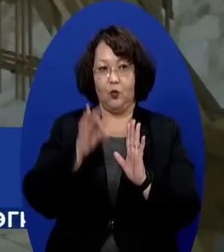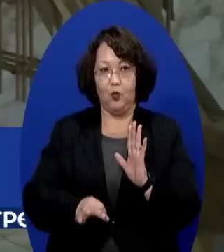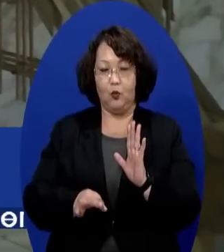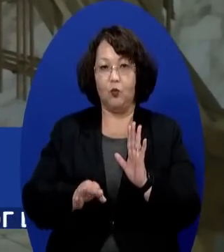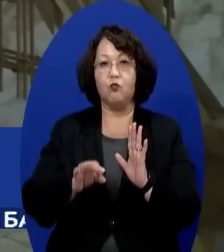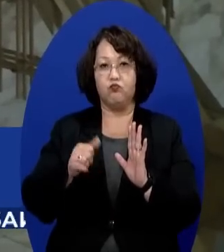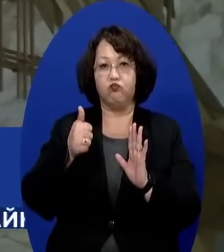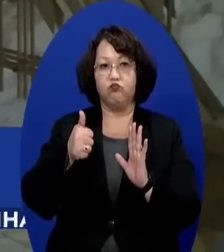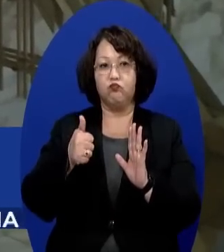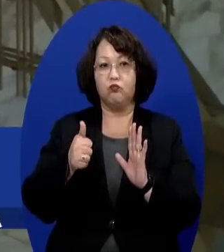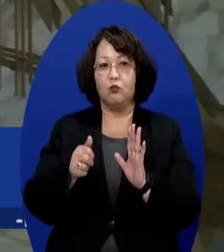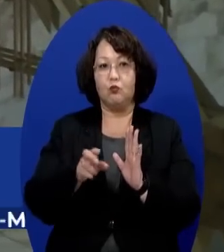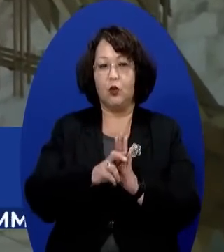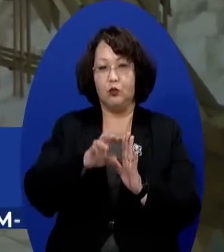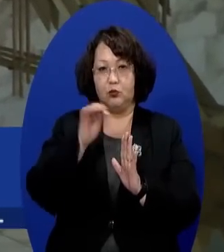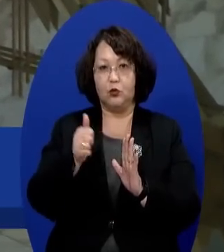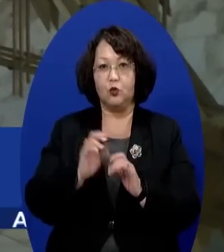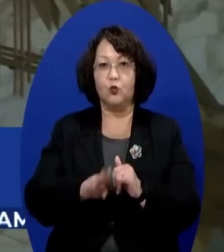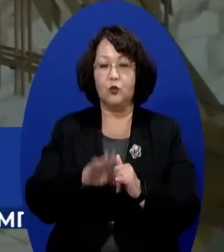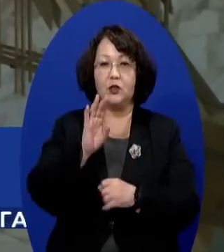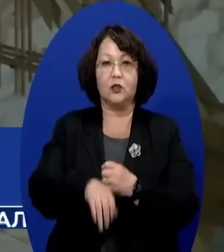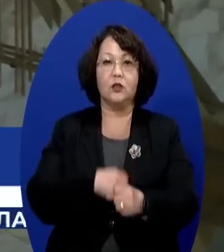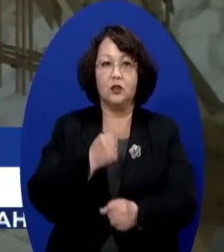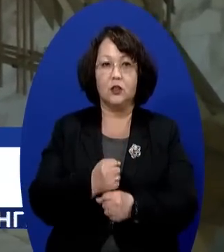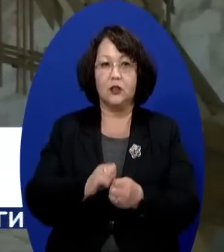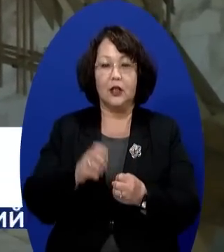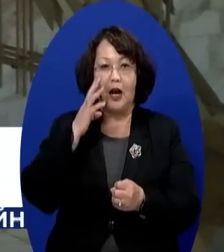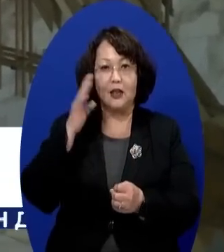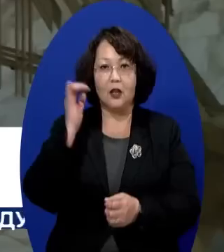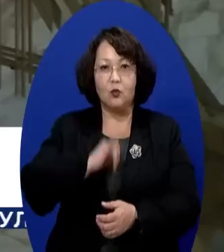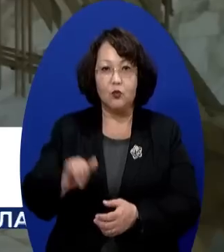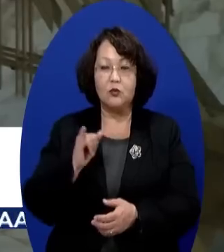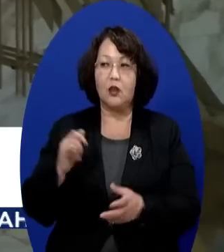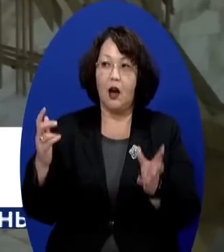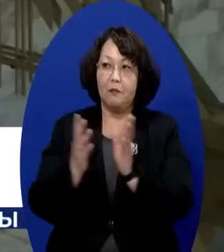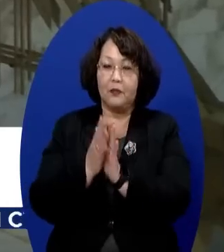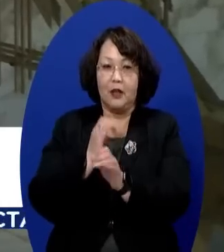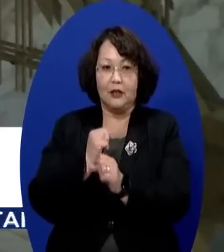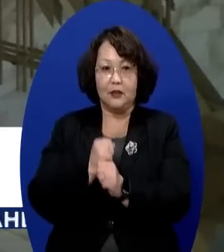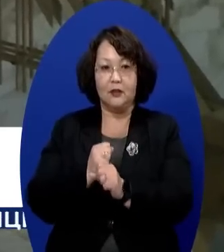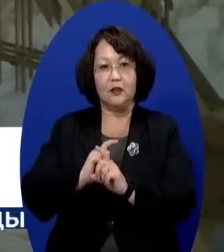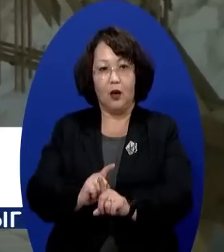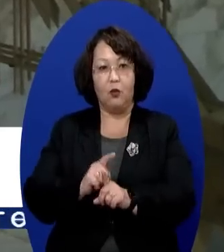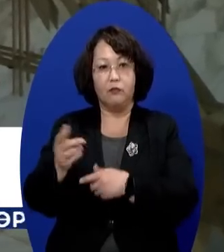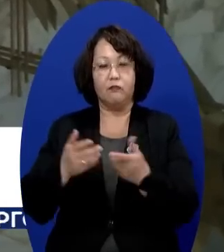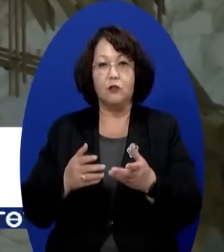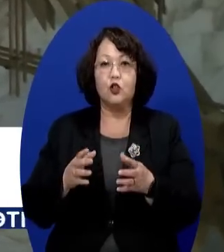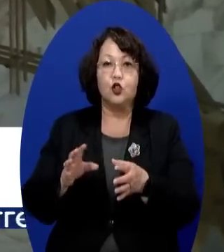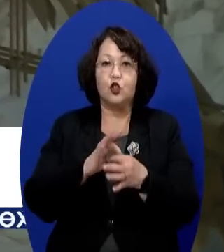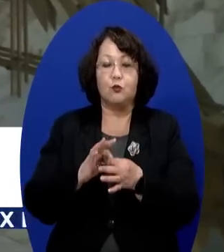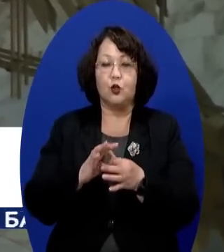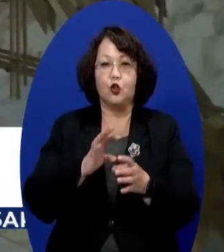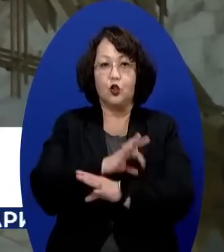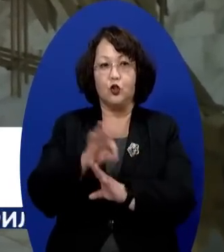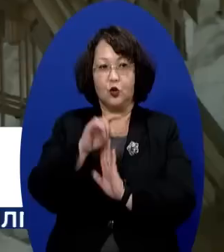хөсгөрсөн байгаа. Энэ бол сүүлийн жилүүд хэрэгжүүлж байгаа гадаад улс орнуудтай хамтран ажиллах хүрээнд төслүүдийн бас үр дүн гэж